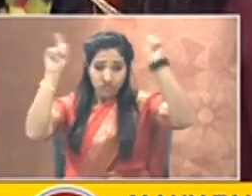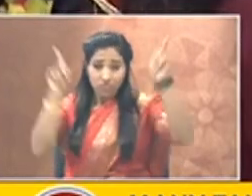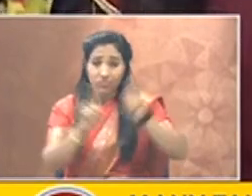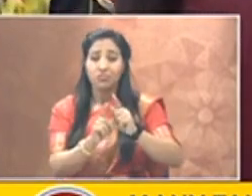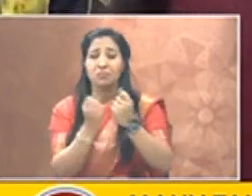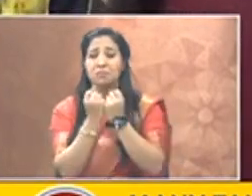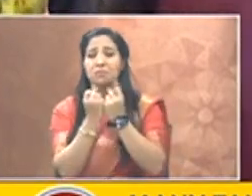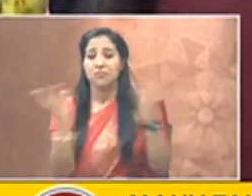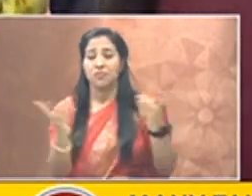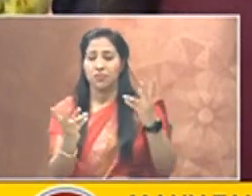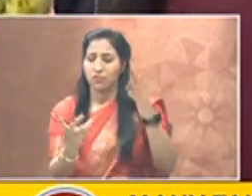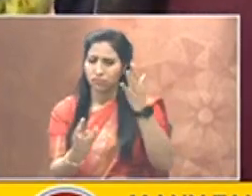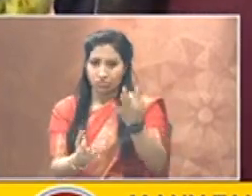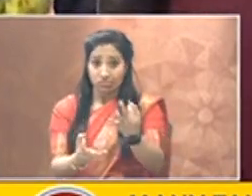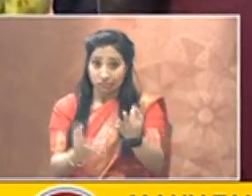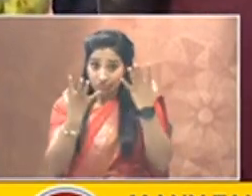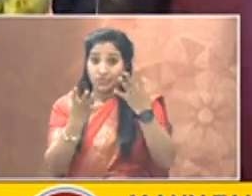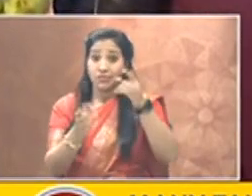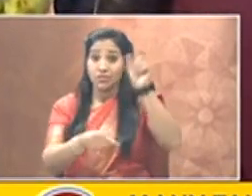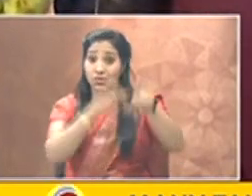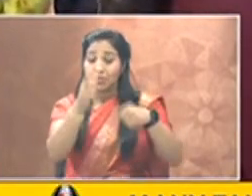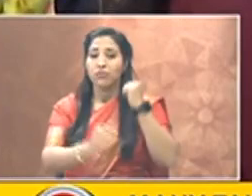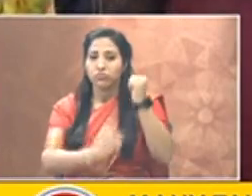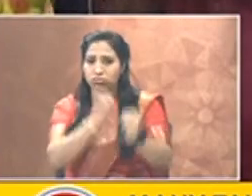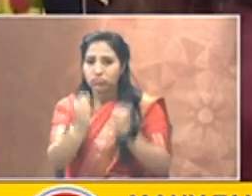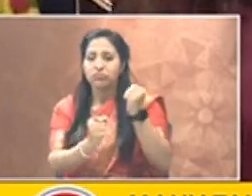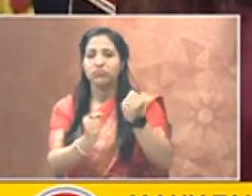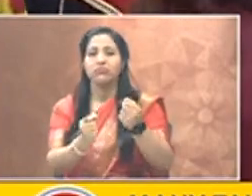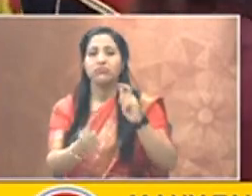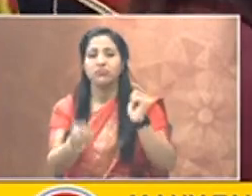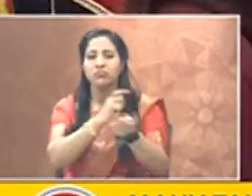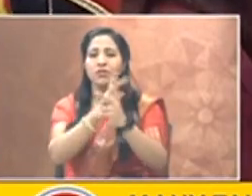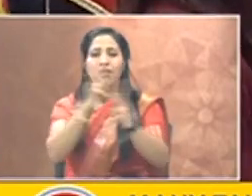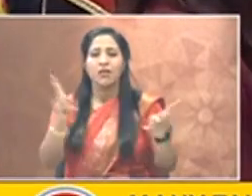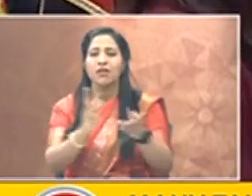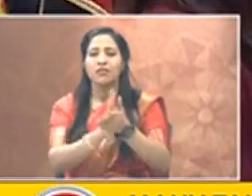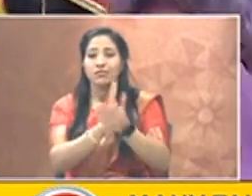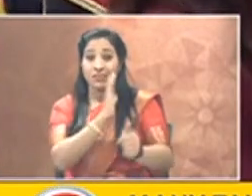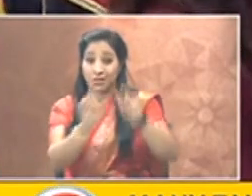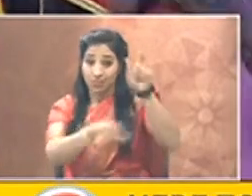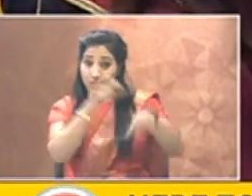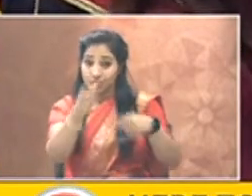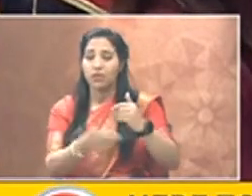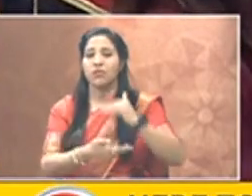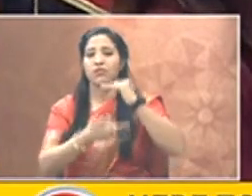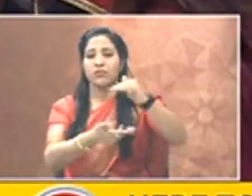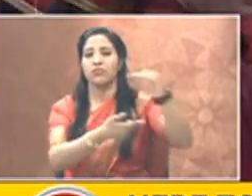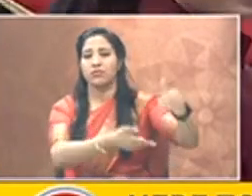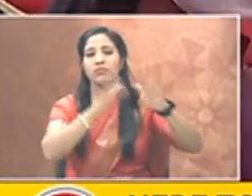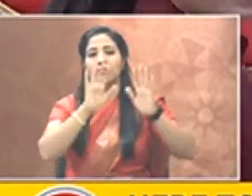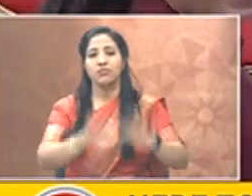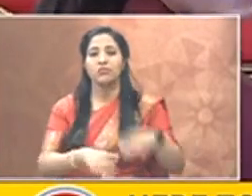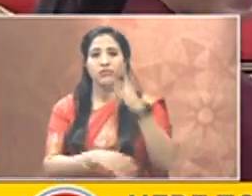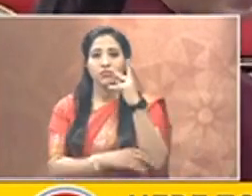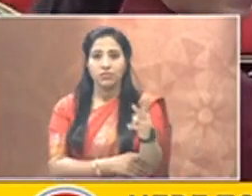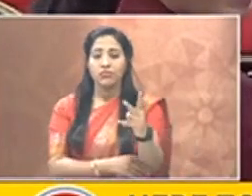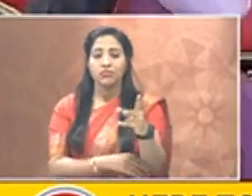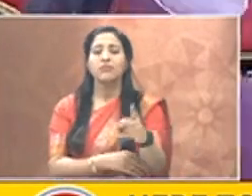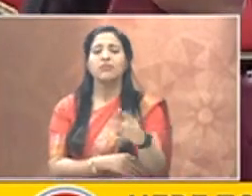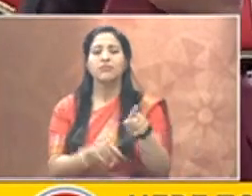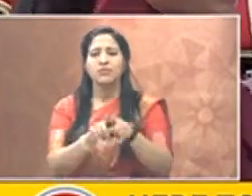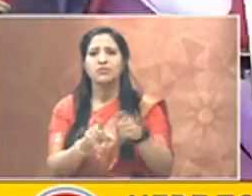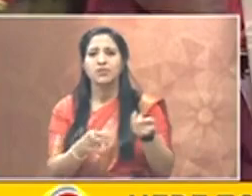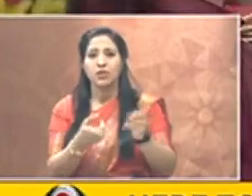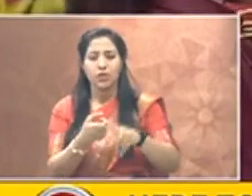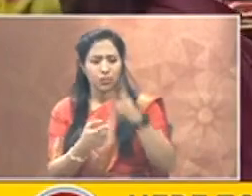कई होनहार खिलाड़ियों और एथलीटों को सम्मानित किया गया है। यहाँ भी जिस एक